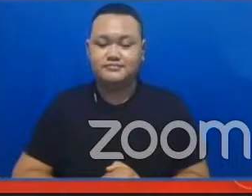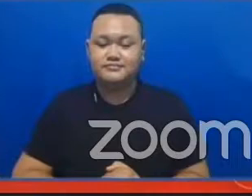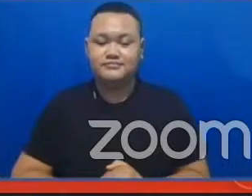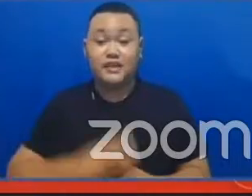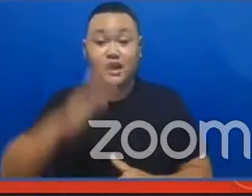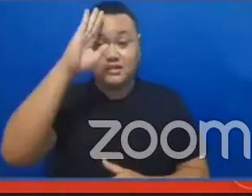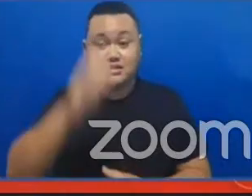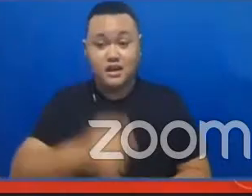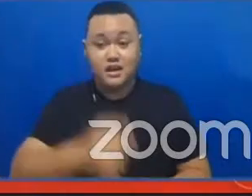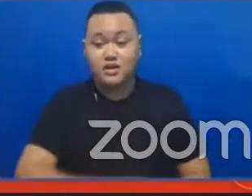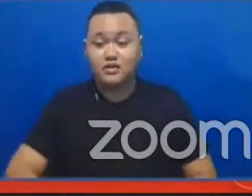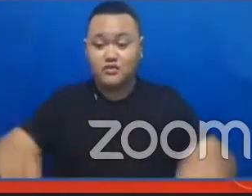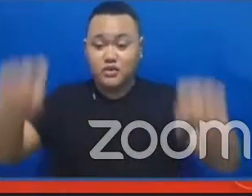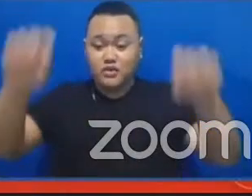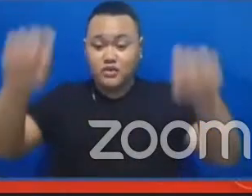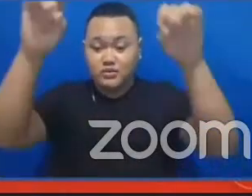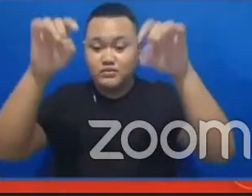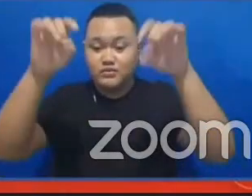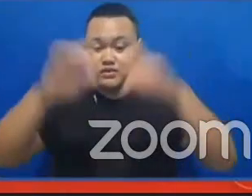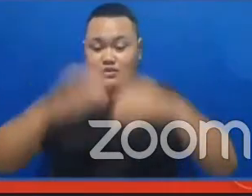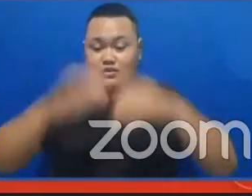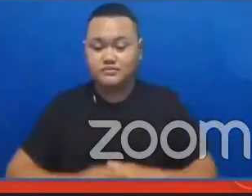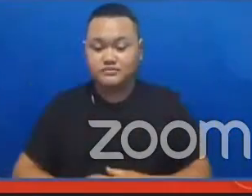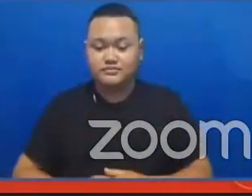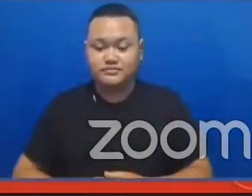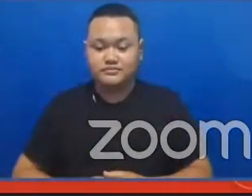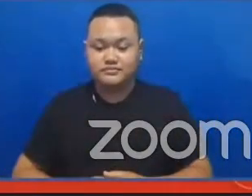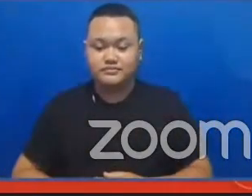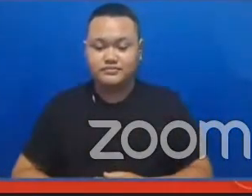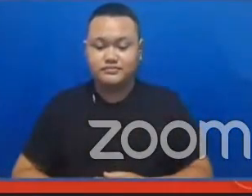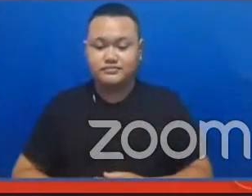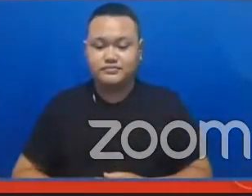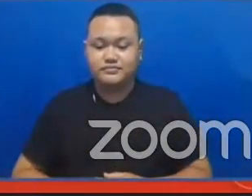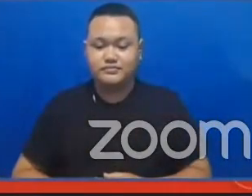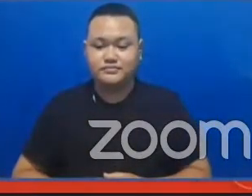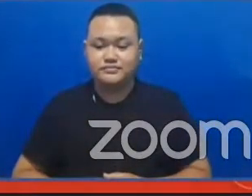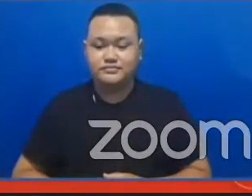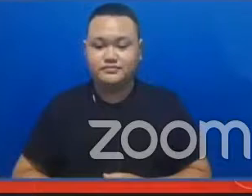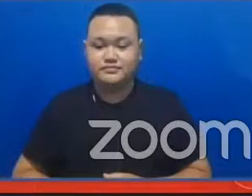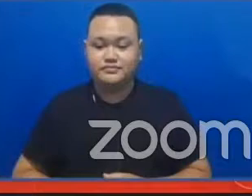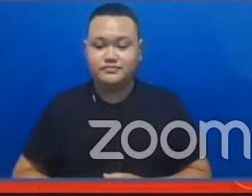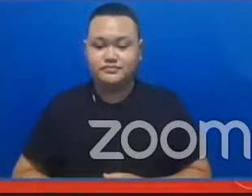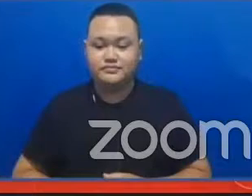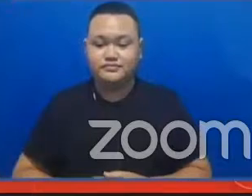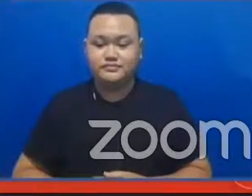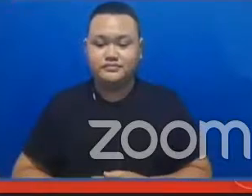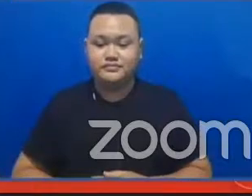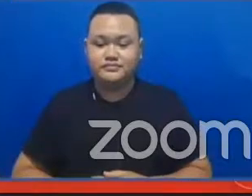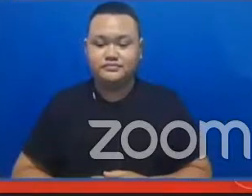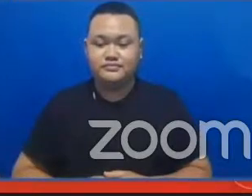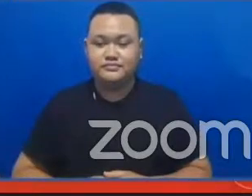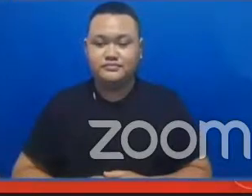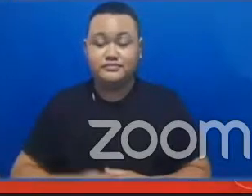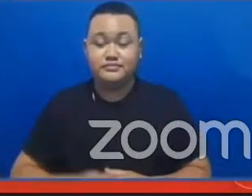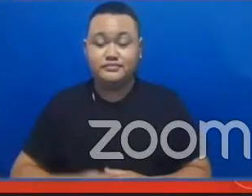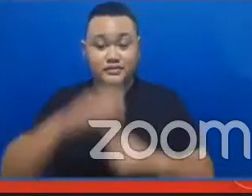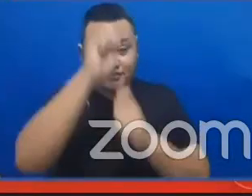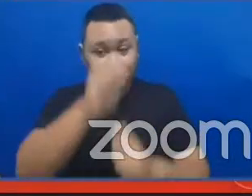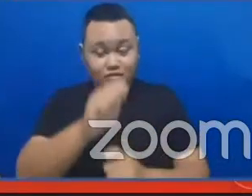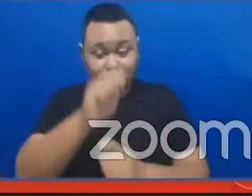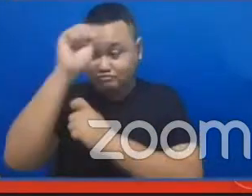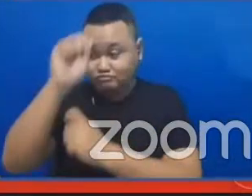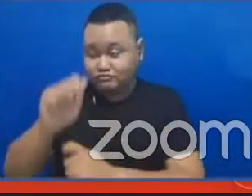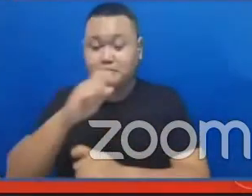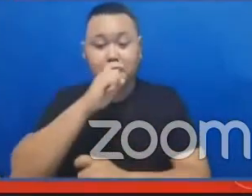Assalamualaikum warahmatullahi wabarakatuh. Waalaikumsalam warahmatullahi wabarakatuh. Yang terhormat Bapak Ibu, Bapak